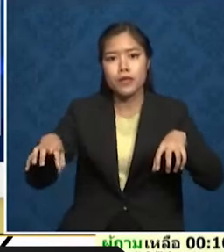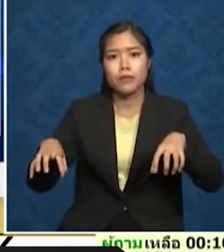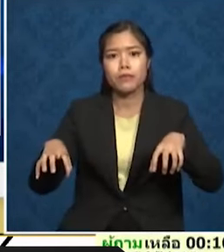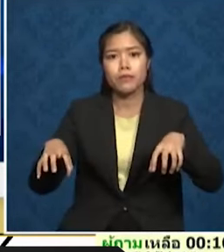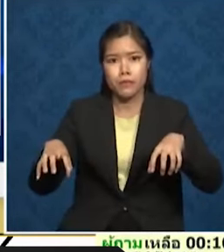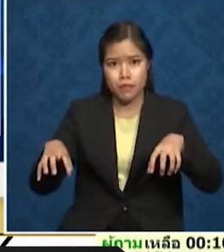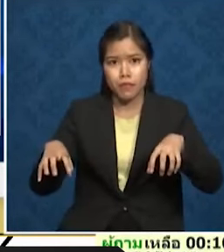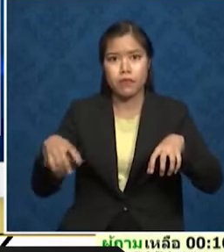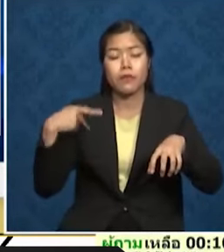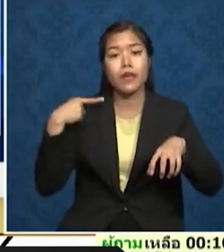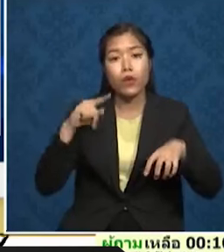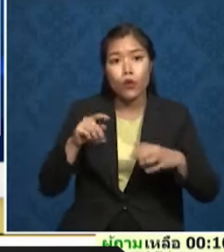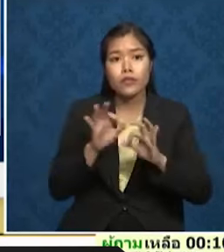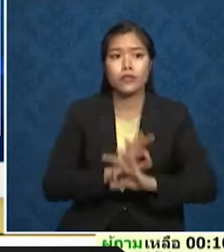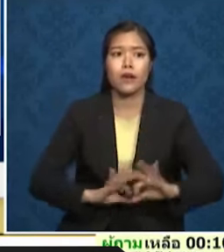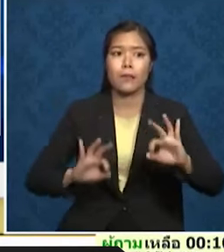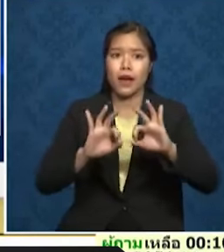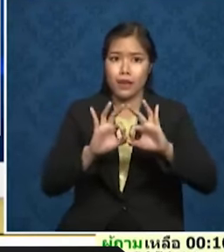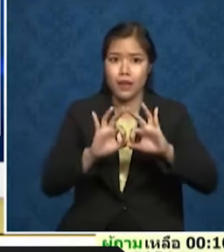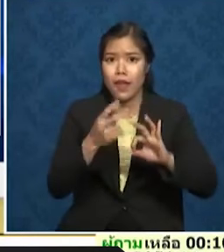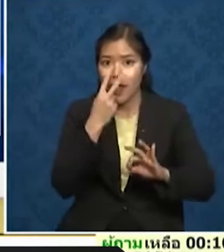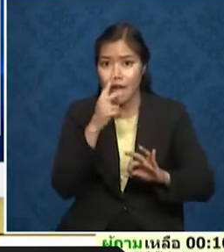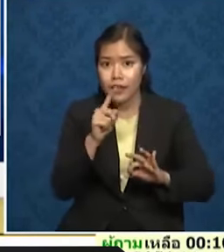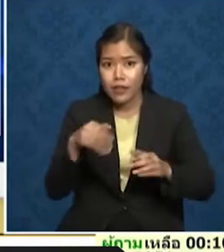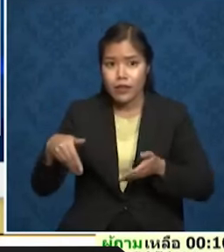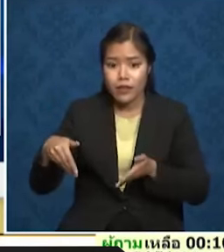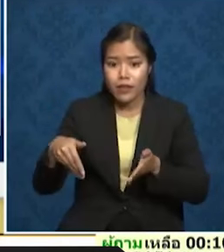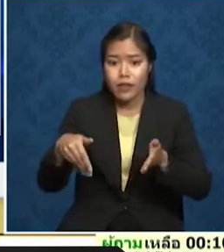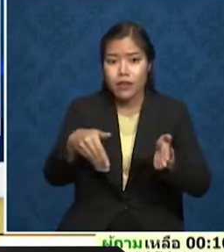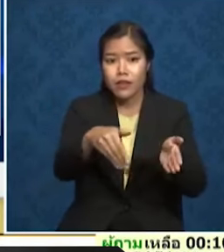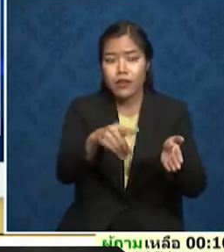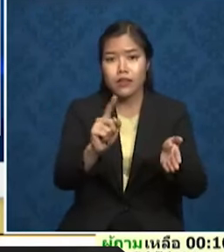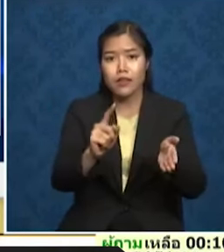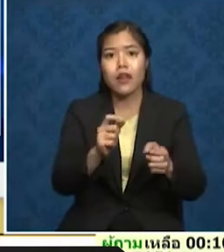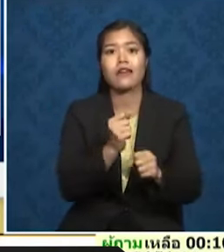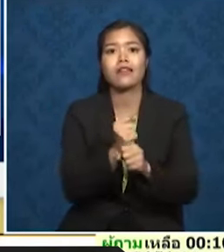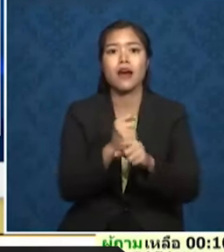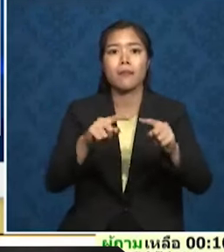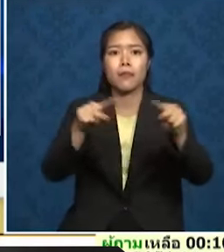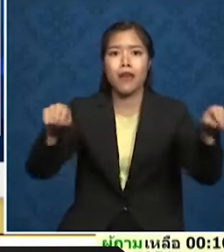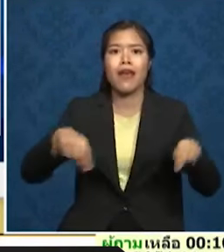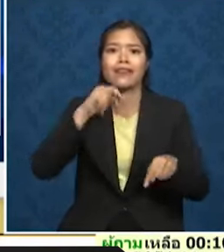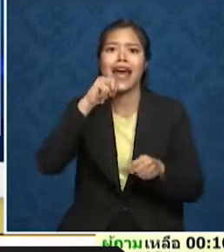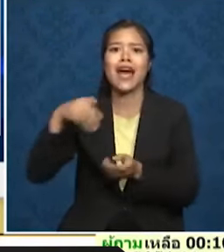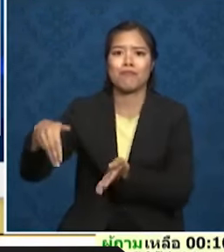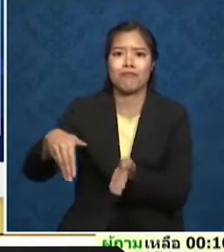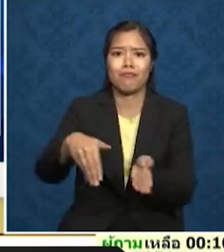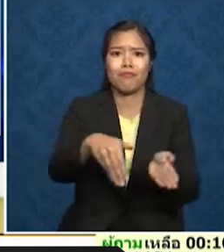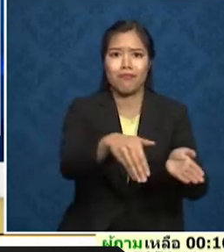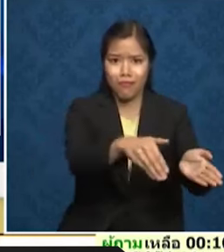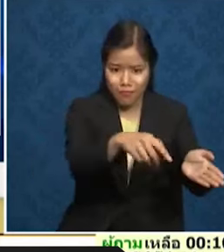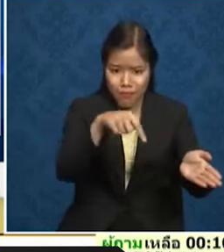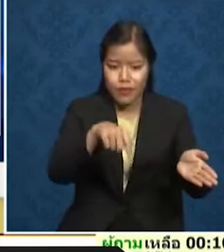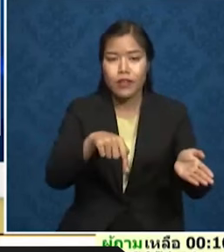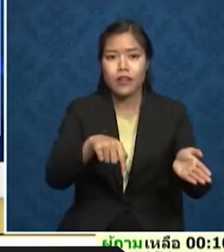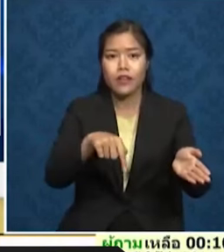ให้ตัดผ่านดังในรูปเห็นไหมคะท่านประธานว่าแนวก่อสร้างพื้นที่ดังกล่าวนะคะจะต้องผ่านระบบคลองน้ำชนประทานทำให้เรา